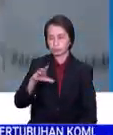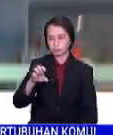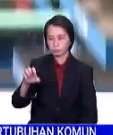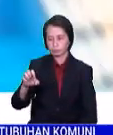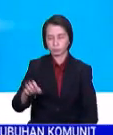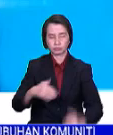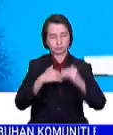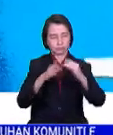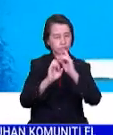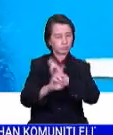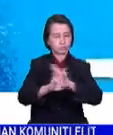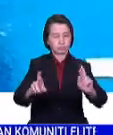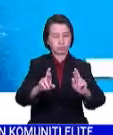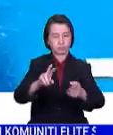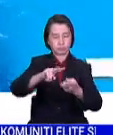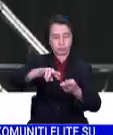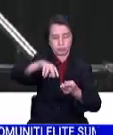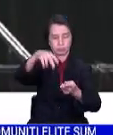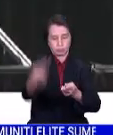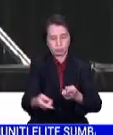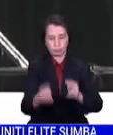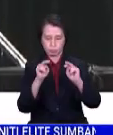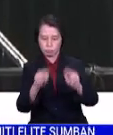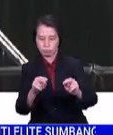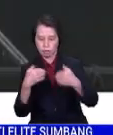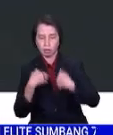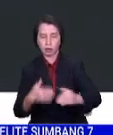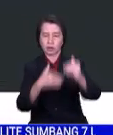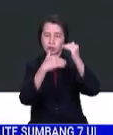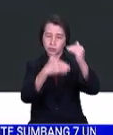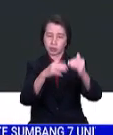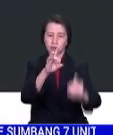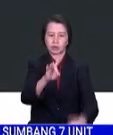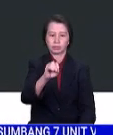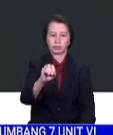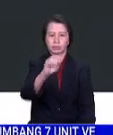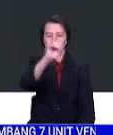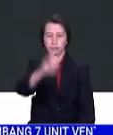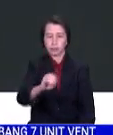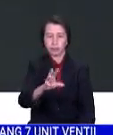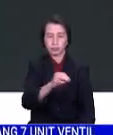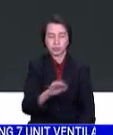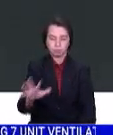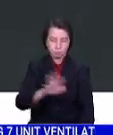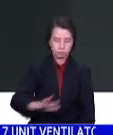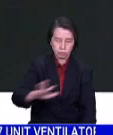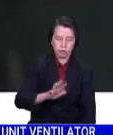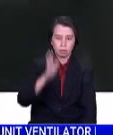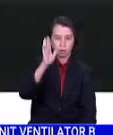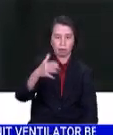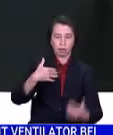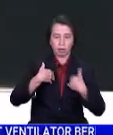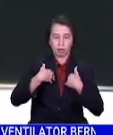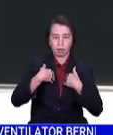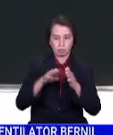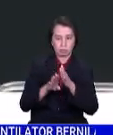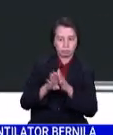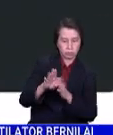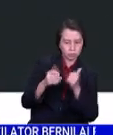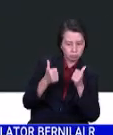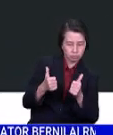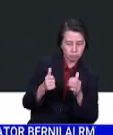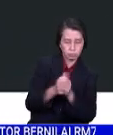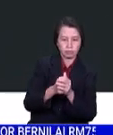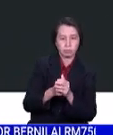dengan tahap persiapan skuad terjun yang kini disifatkan berada pada tahap 80% dan menjangkakan bakal berada pada prestasi